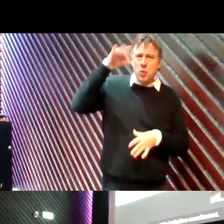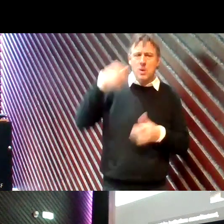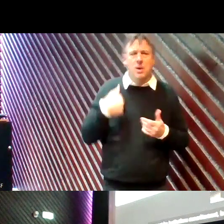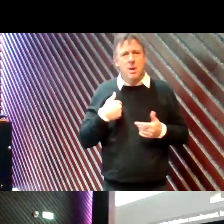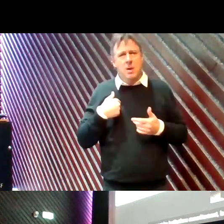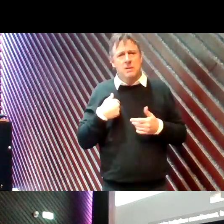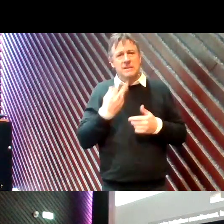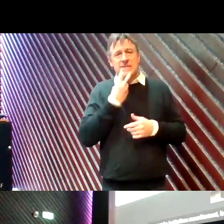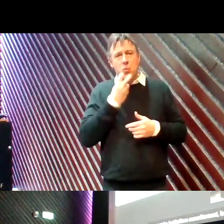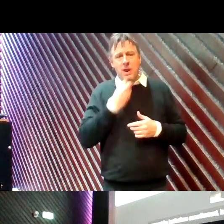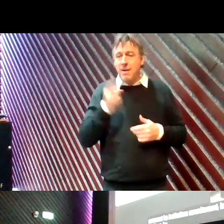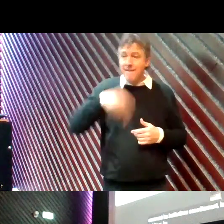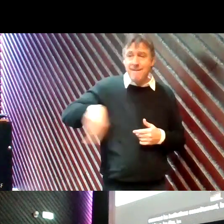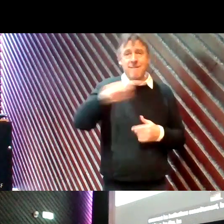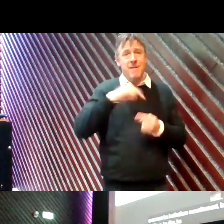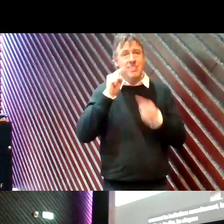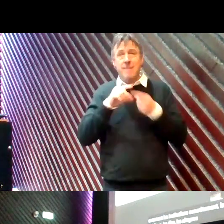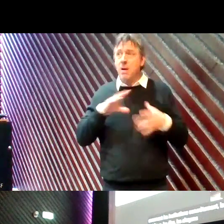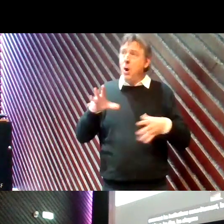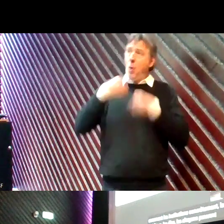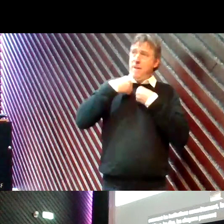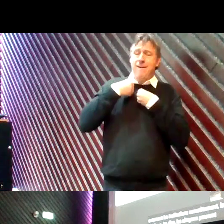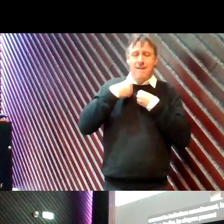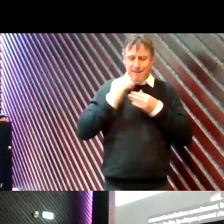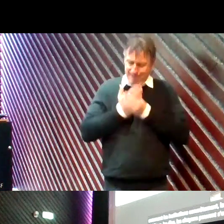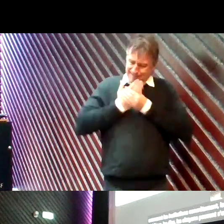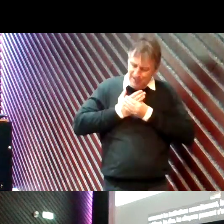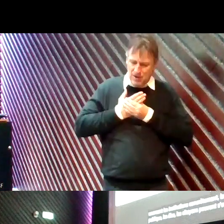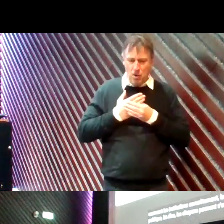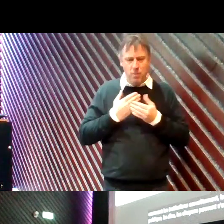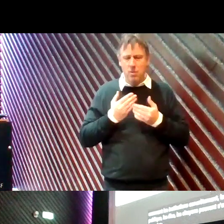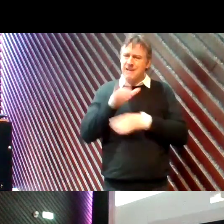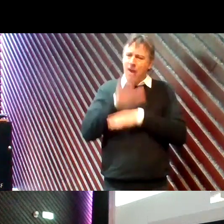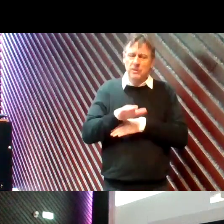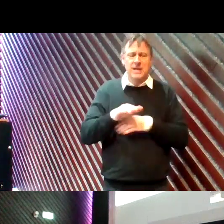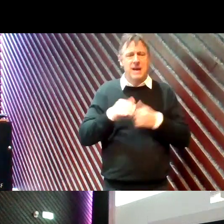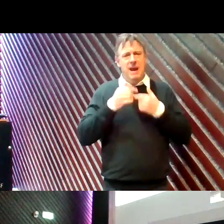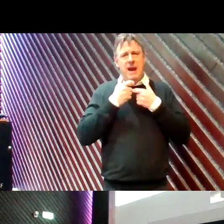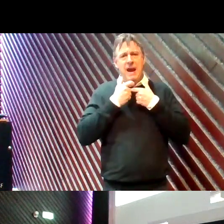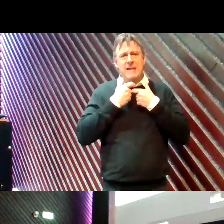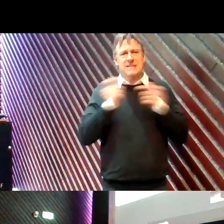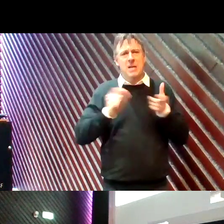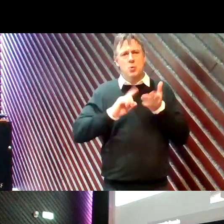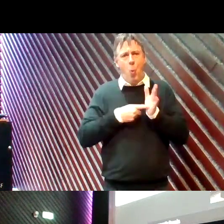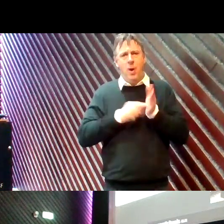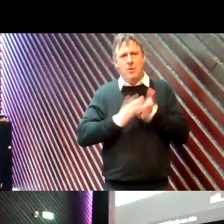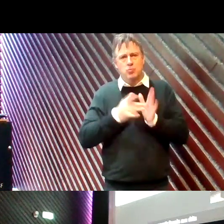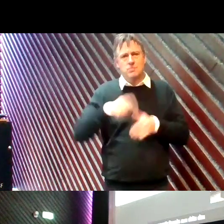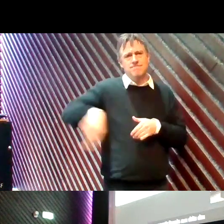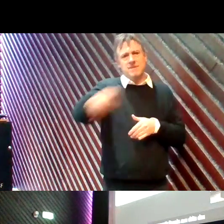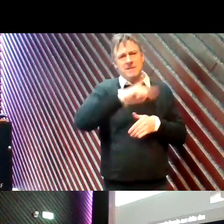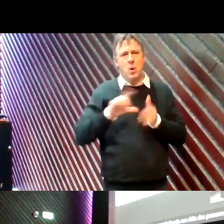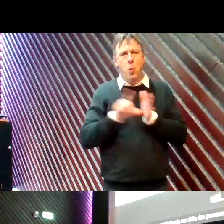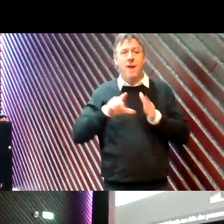citoyens peuvent vraiment se comparer de ces sujets pour garantir l'accès aux lois des personnes, et faire en sorte que la loi peut s'appliquer.